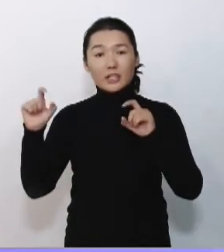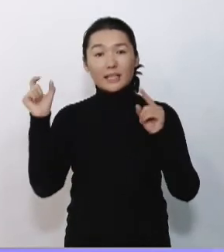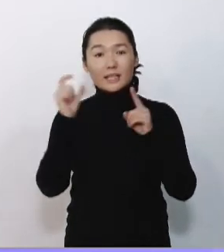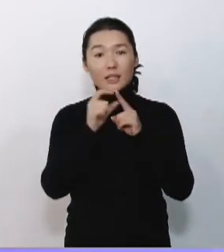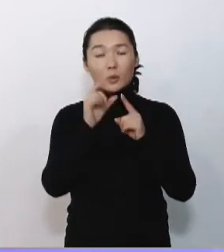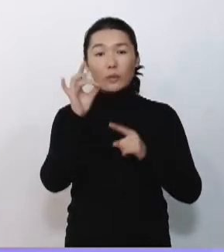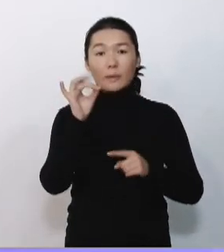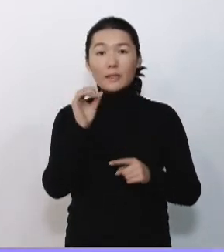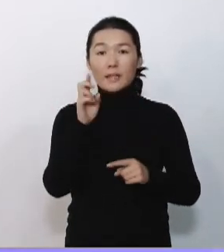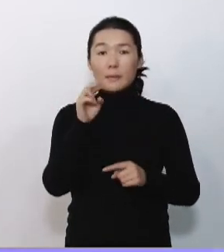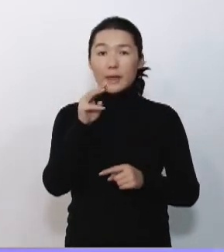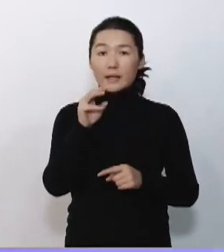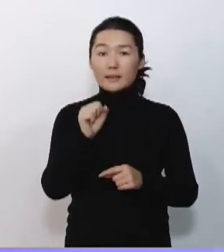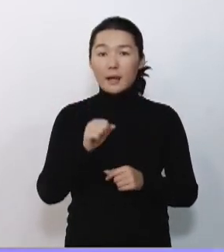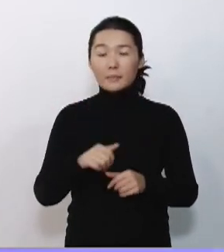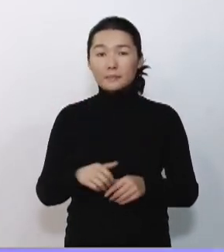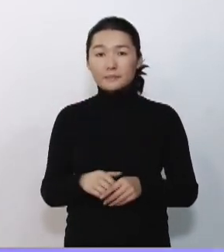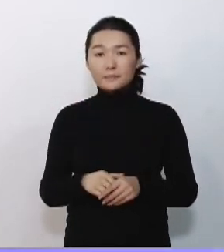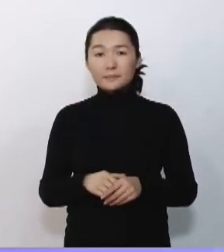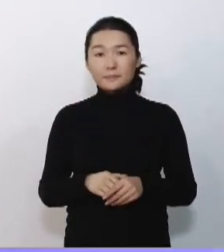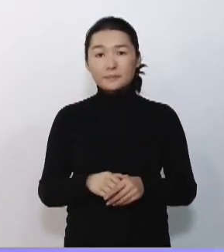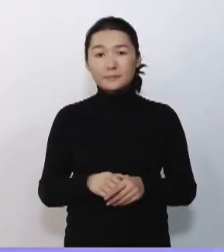словом «ребята».